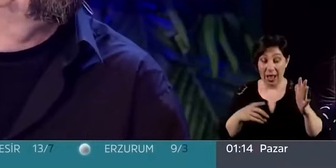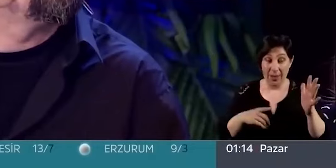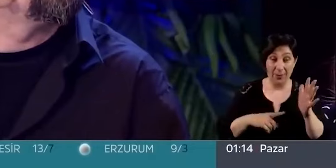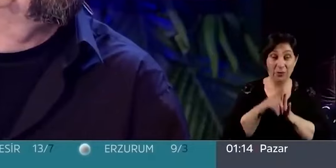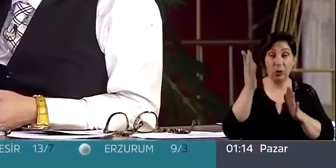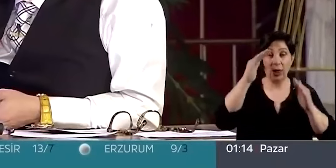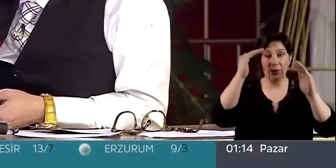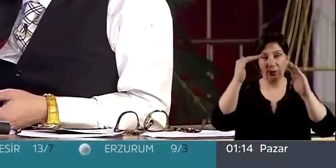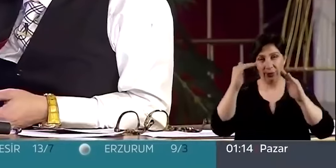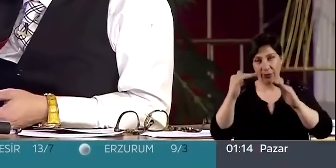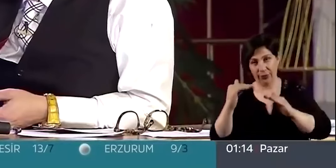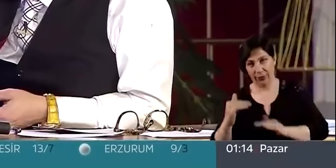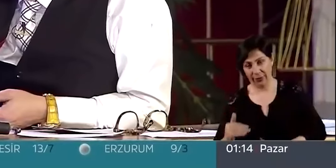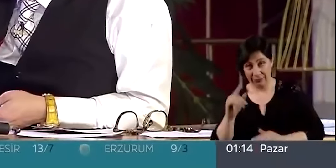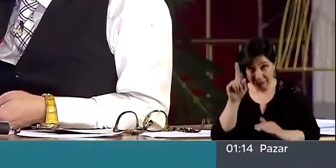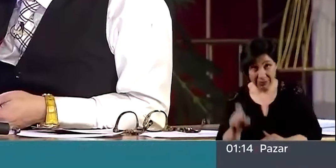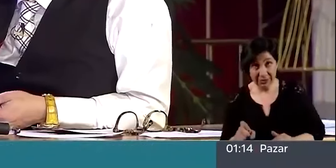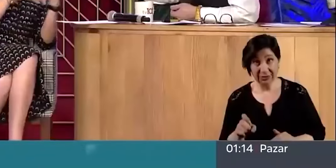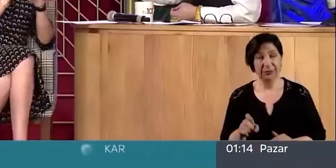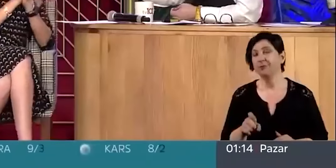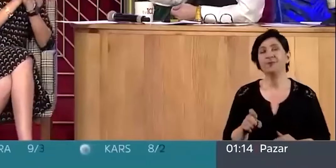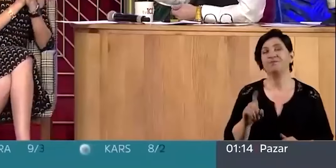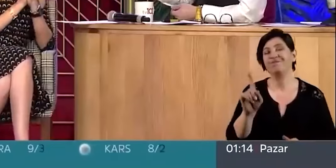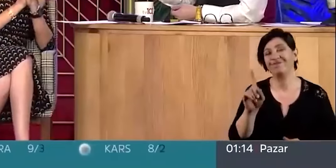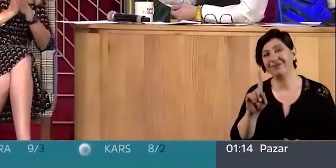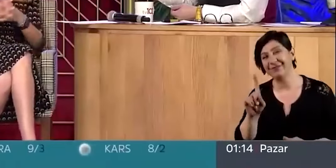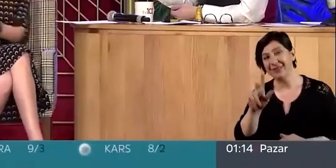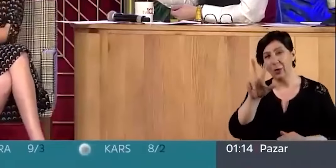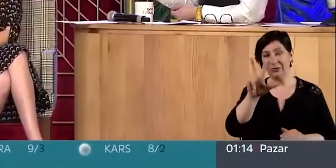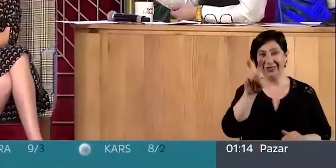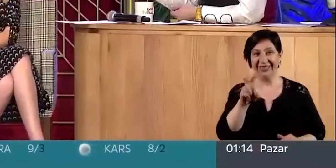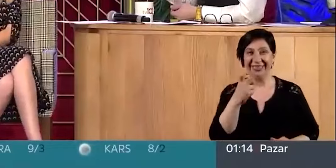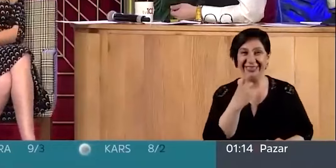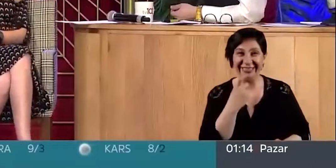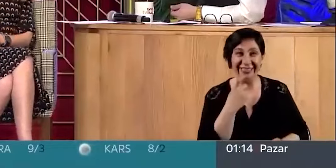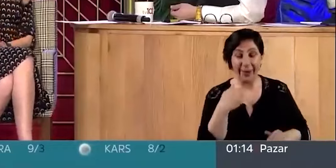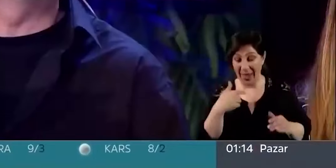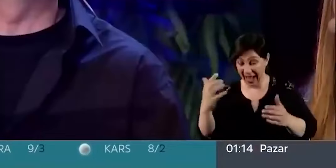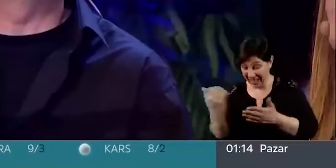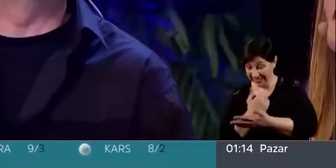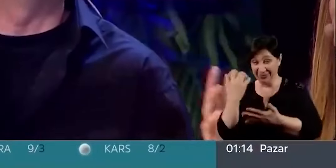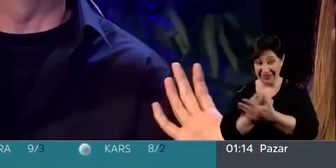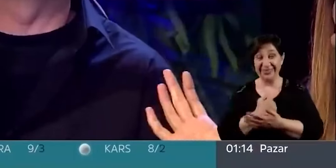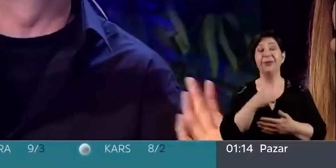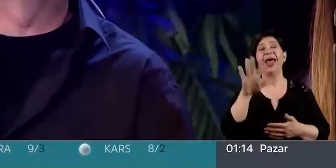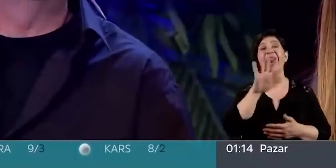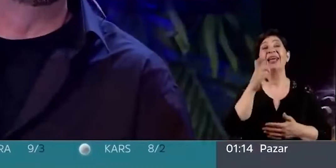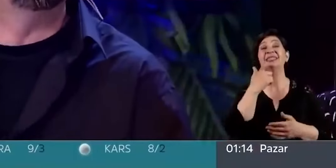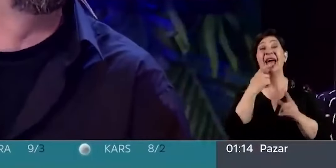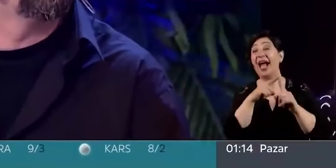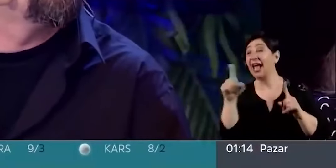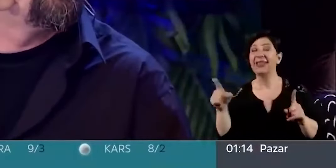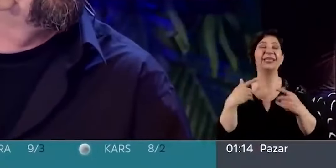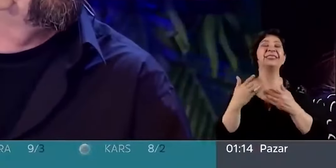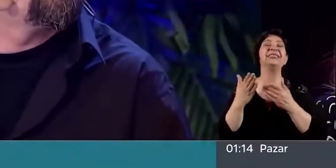Azalarak bitecek. Değil değil. Bak 38 yaşındayım. Şu ara aldım yürüdüm. Allah'ım. 50 yaşıma kadar yani